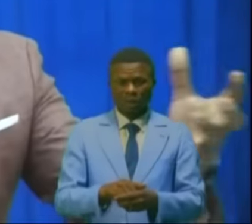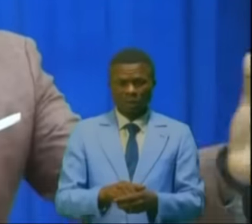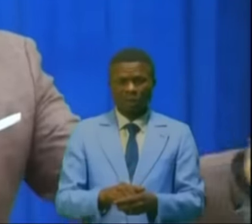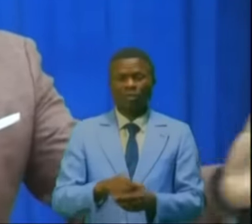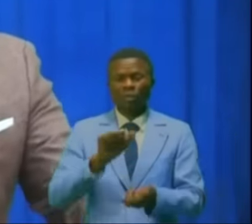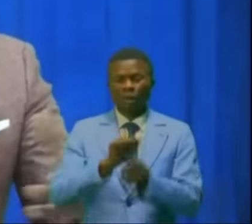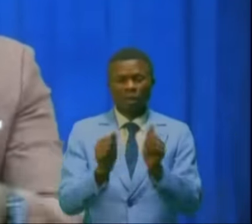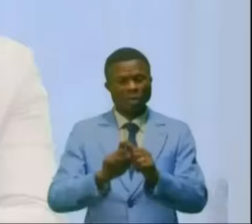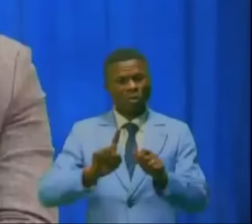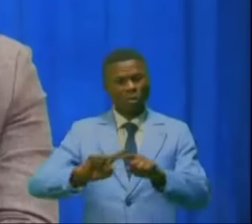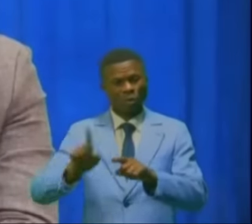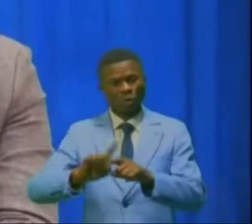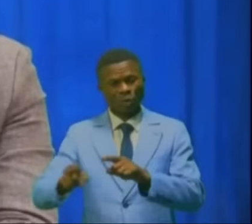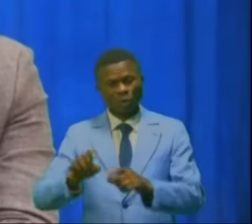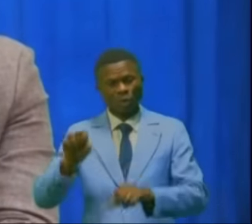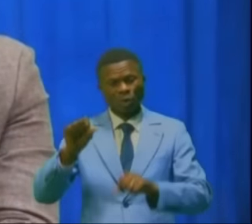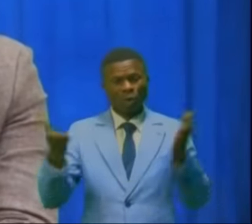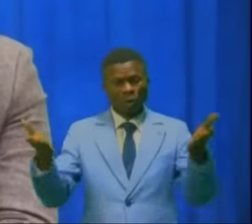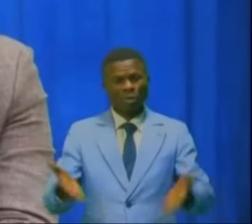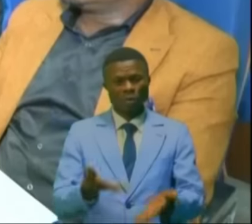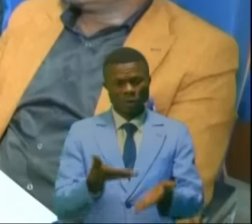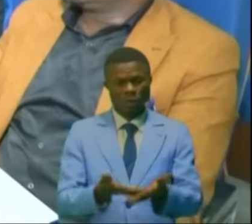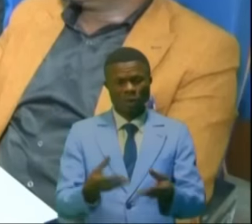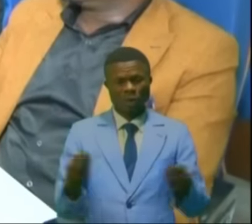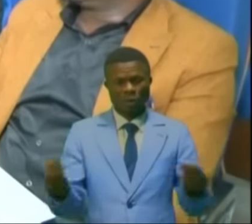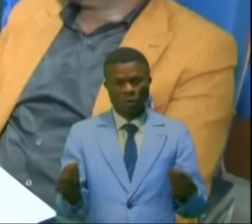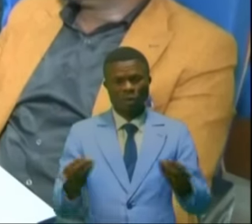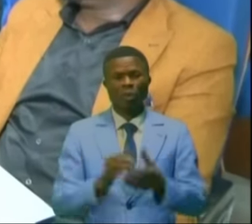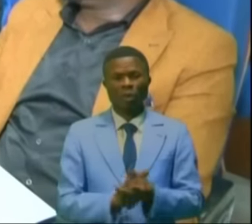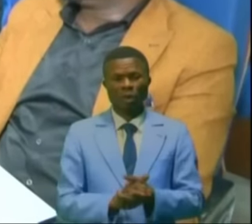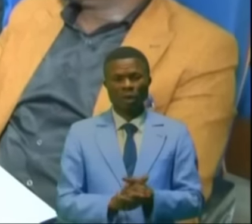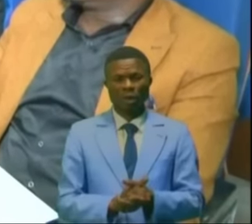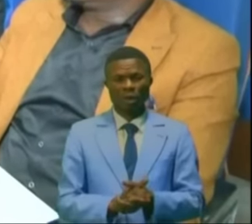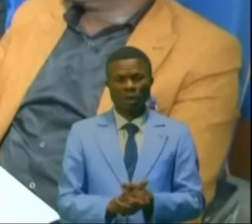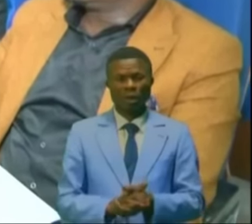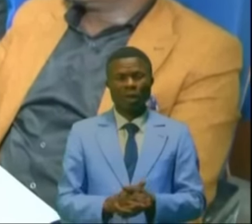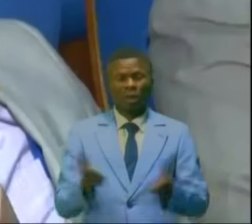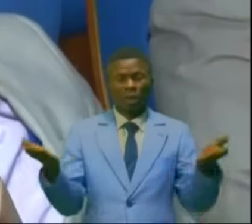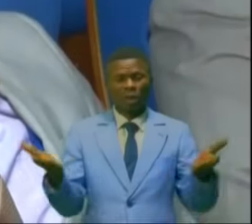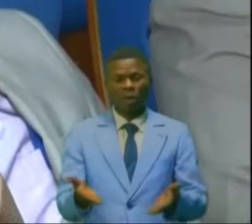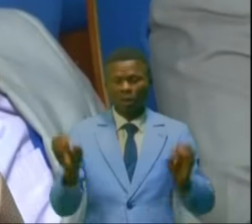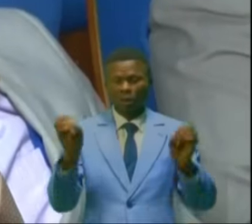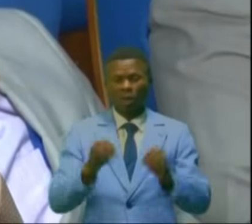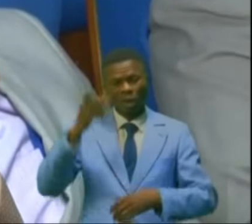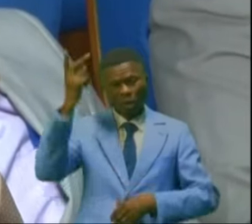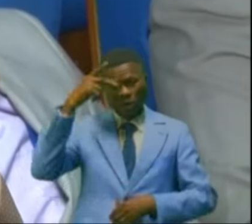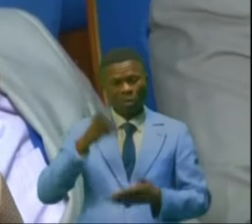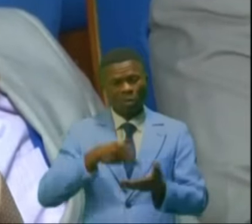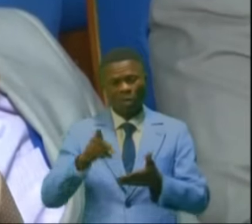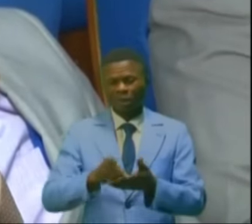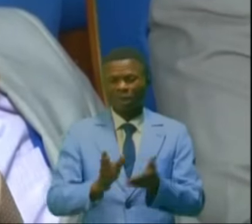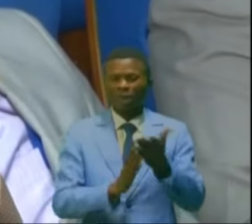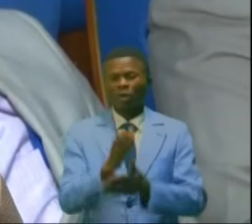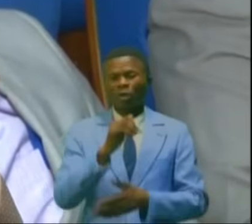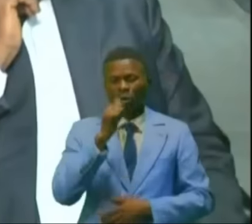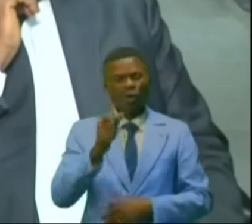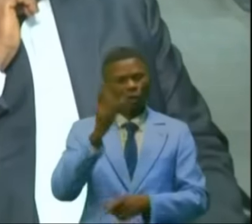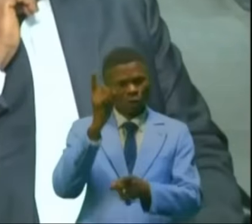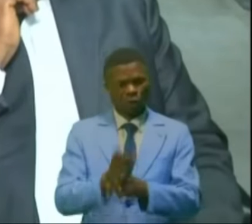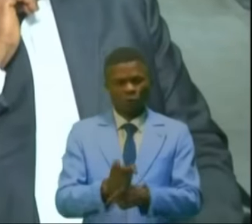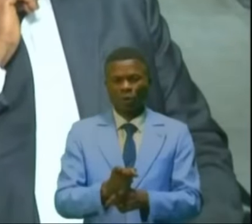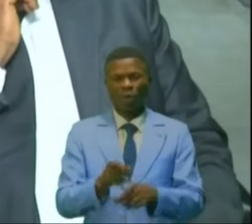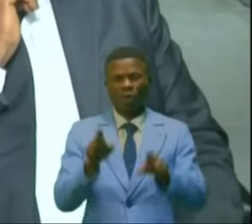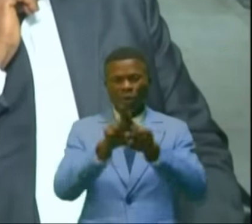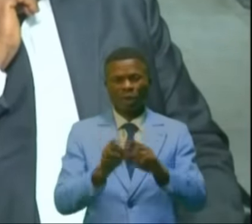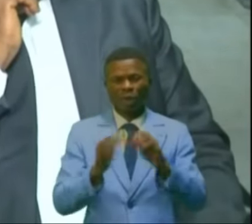disparités qui continue à subsister du fait de l'inexistence d'une politique salariale juste